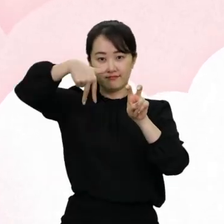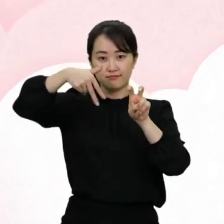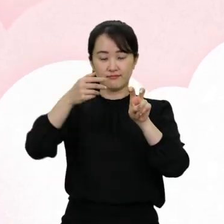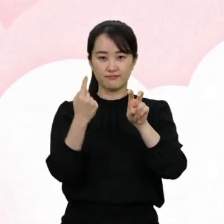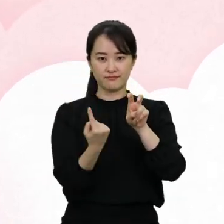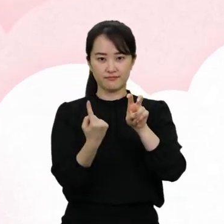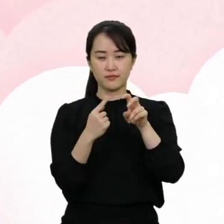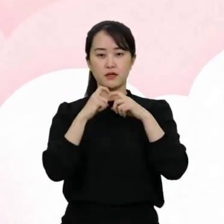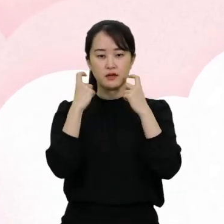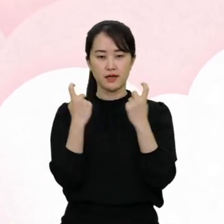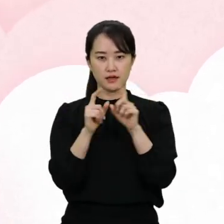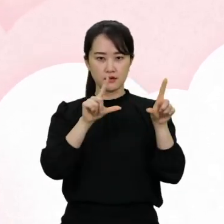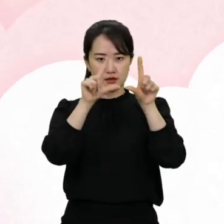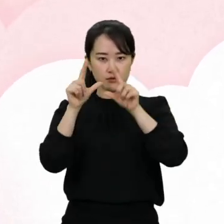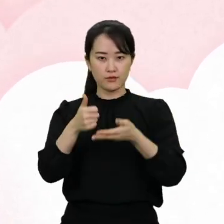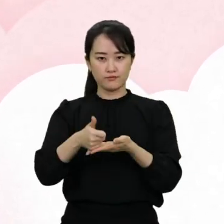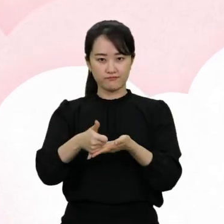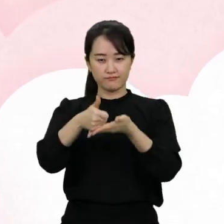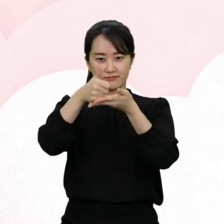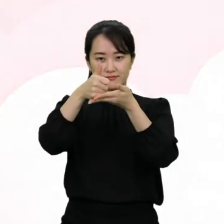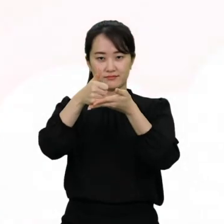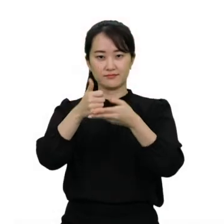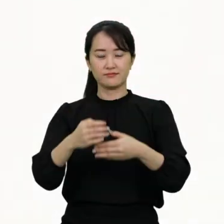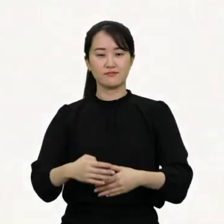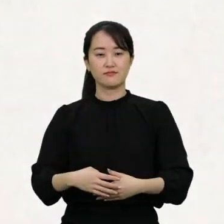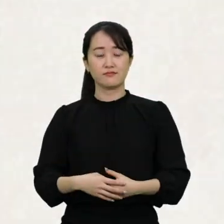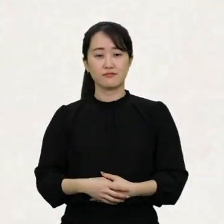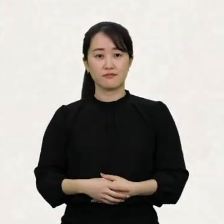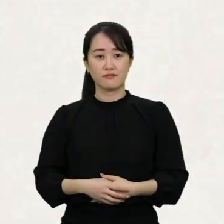제22조 사생활 존중.